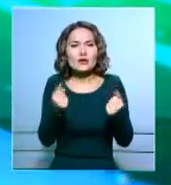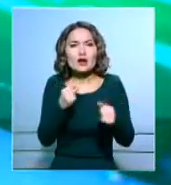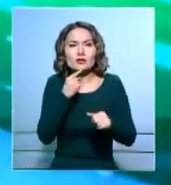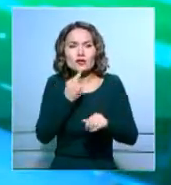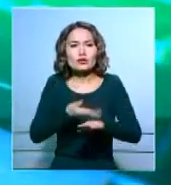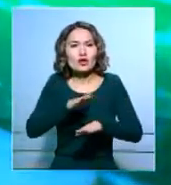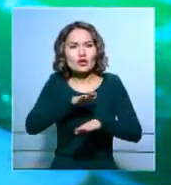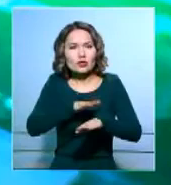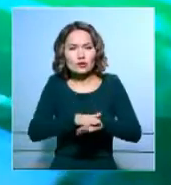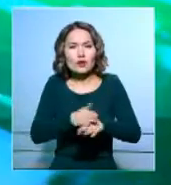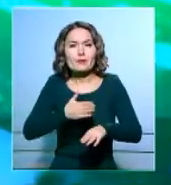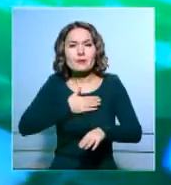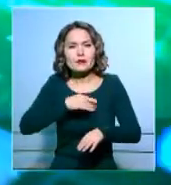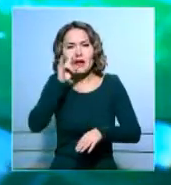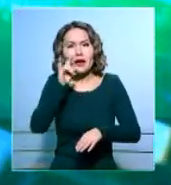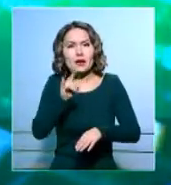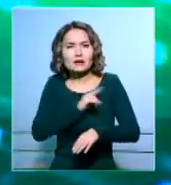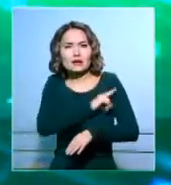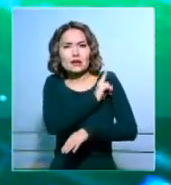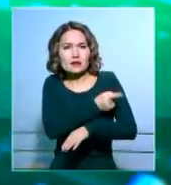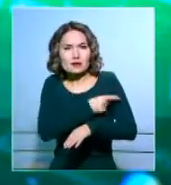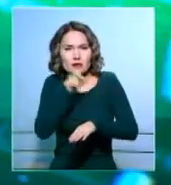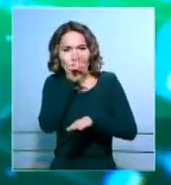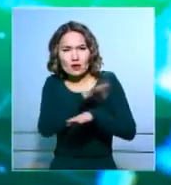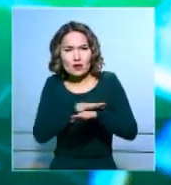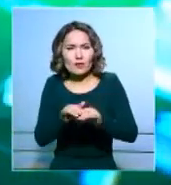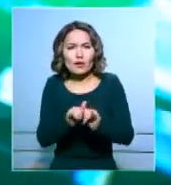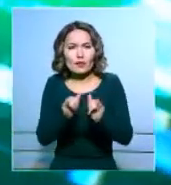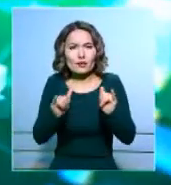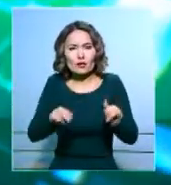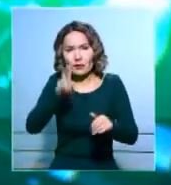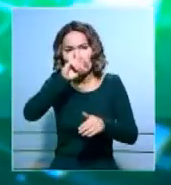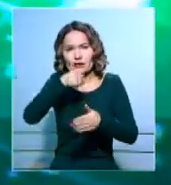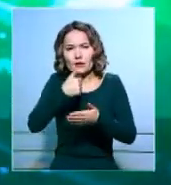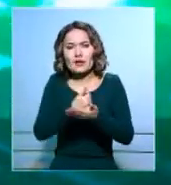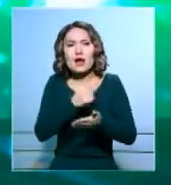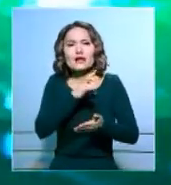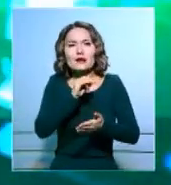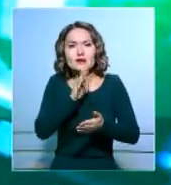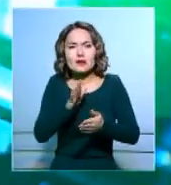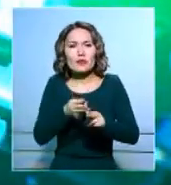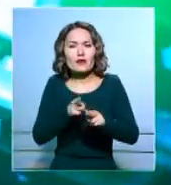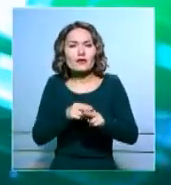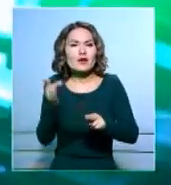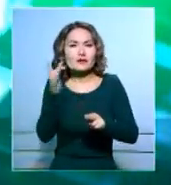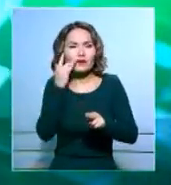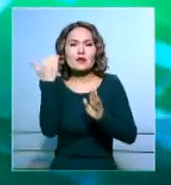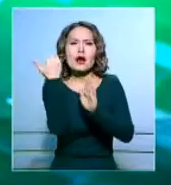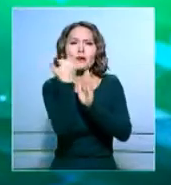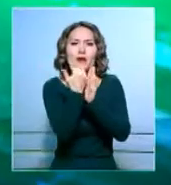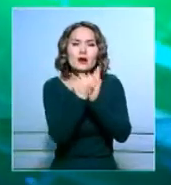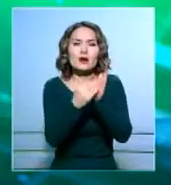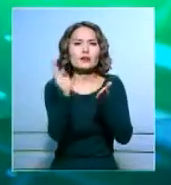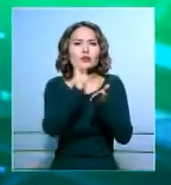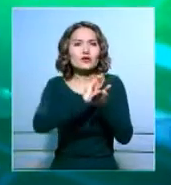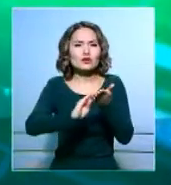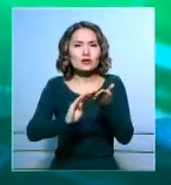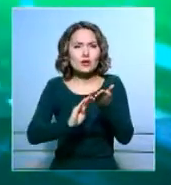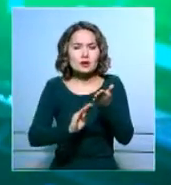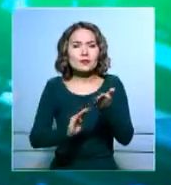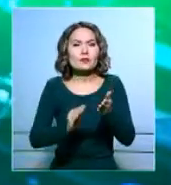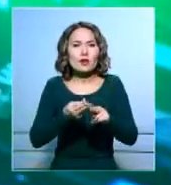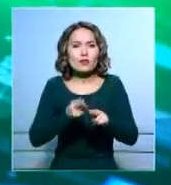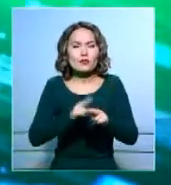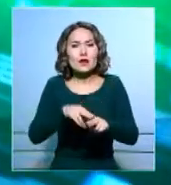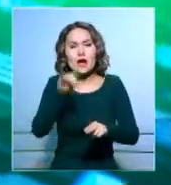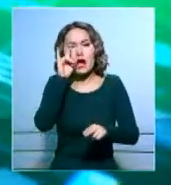тығырықтан алып шығатын бірден бір жол осы. Мемлекет басшысы Нұрсұлтан Назарбаевтың ұстанған бұл қағидасын итальяндық басылым директоры үлкен көрегенділікке